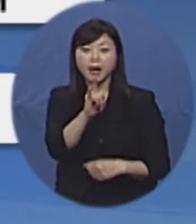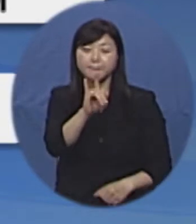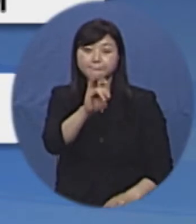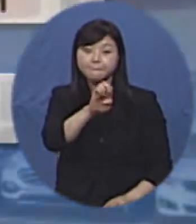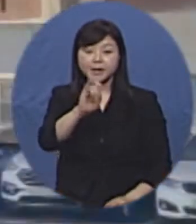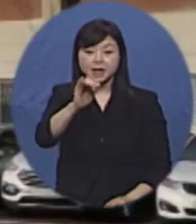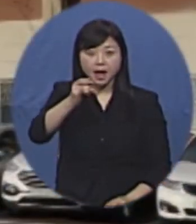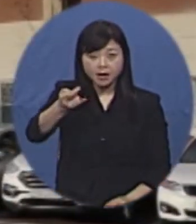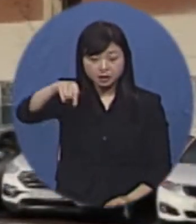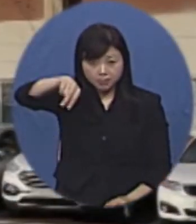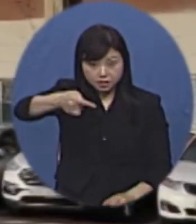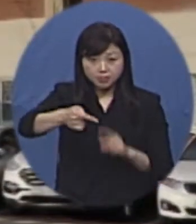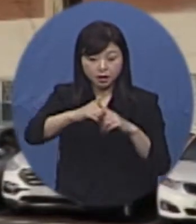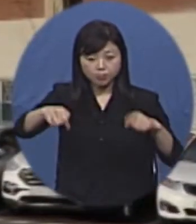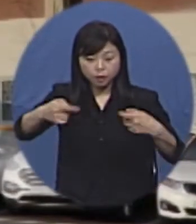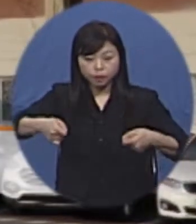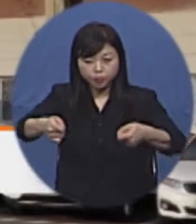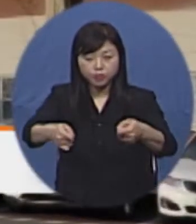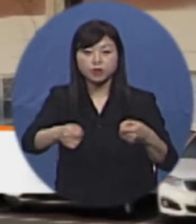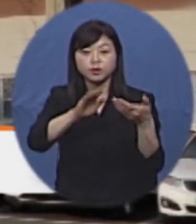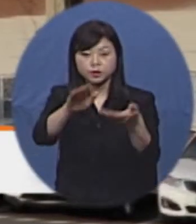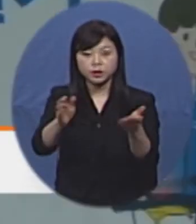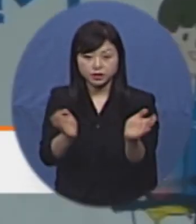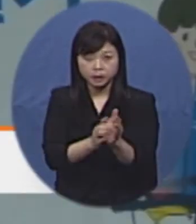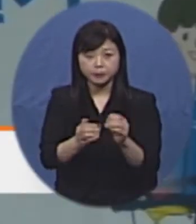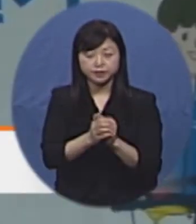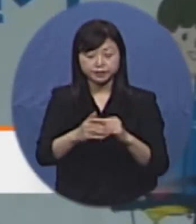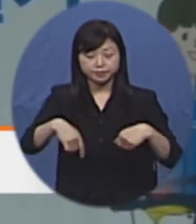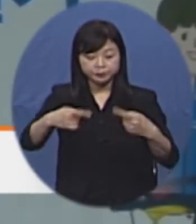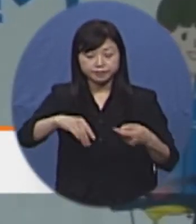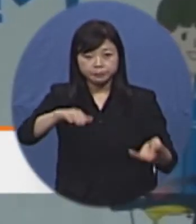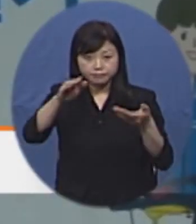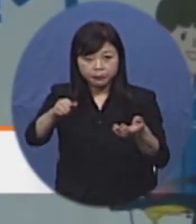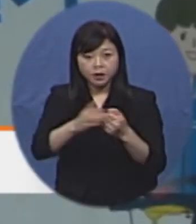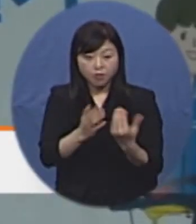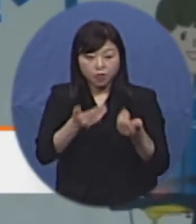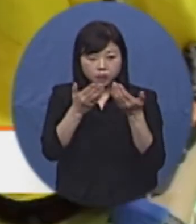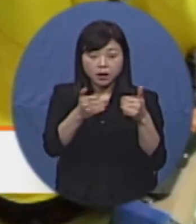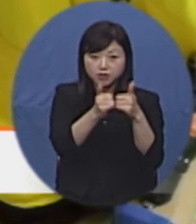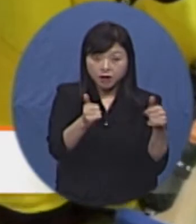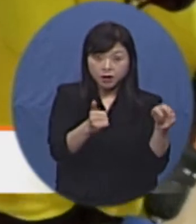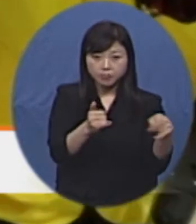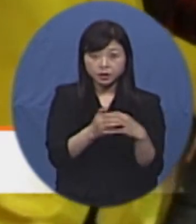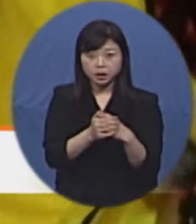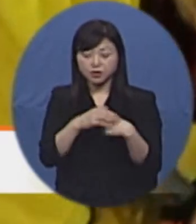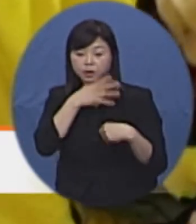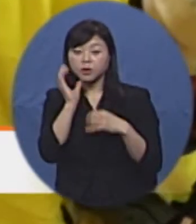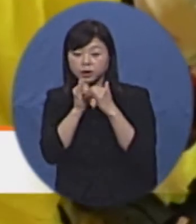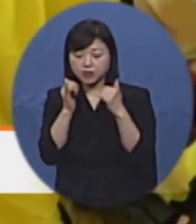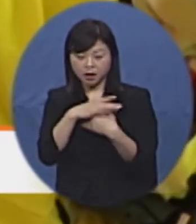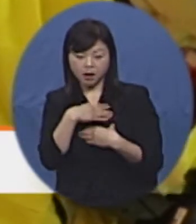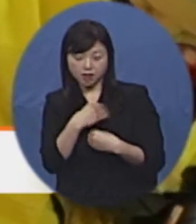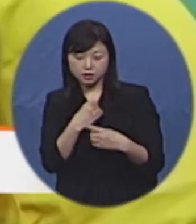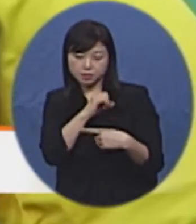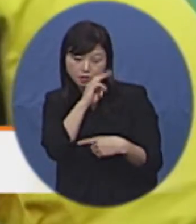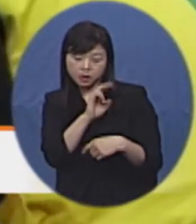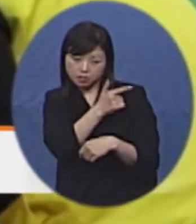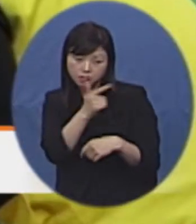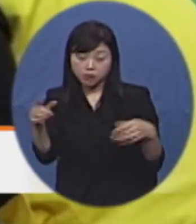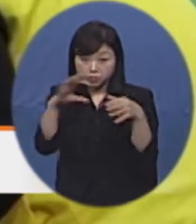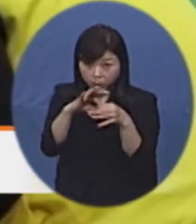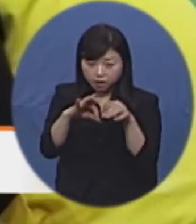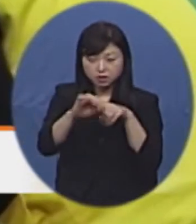전달했습니다. 이번에 제작돼 전달된 손수레는 봉사단이 직접 어르신들의 안전과 편의성을 고려해